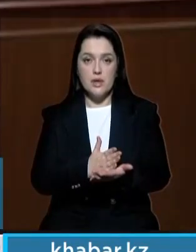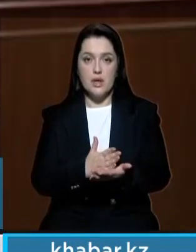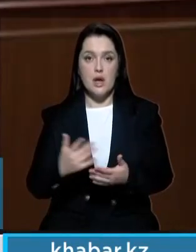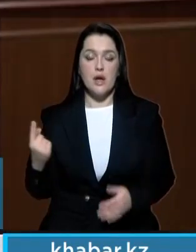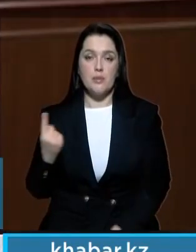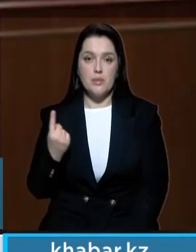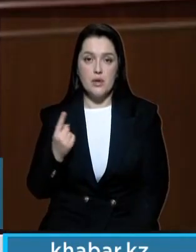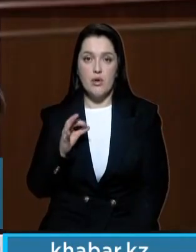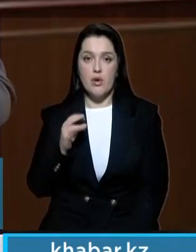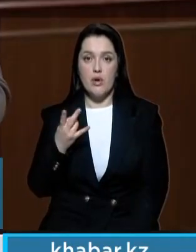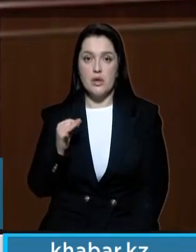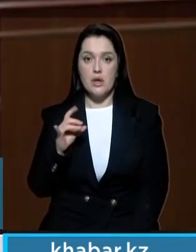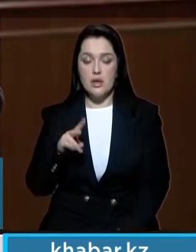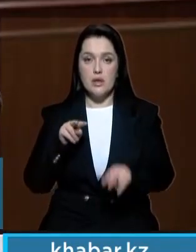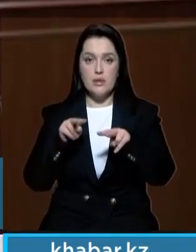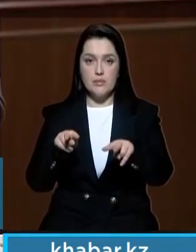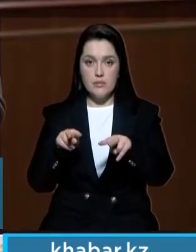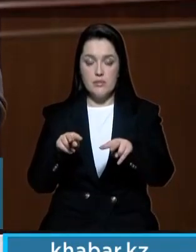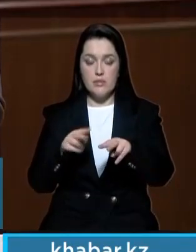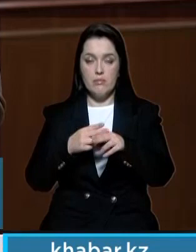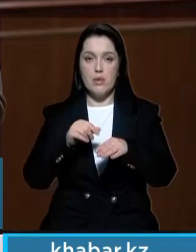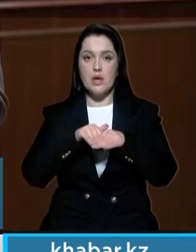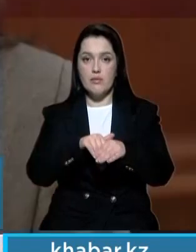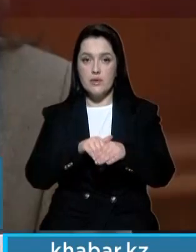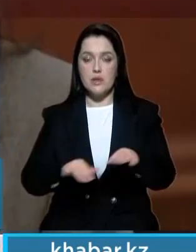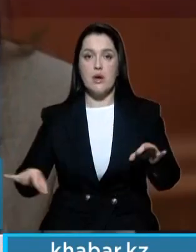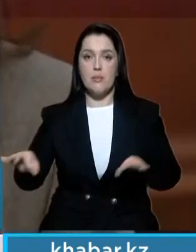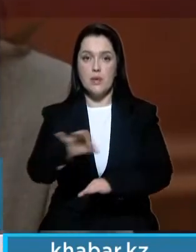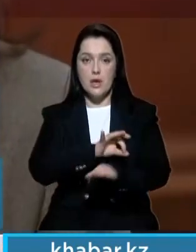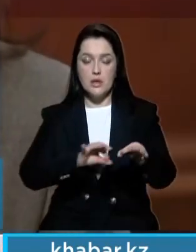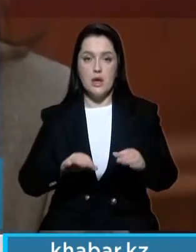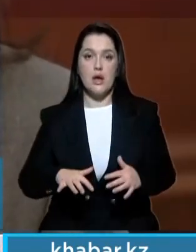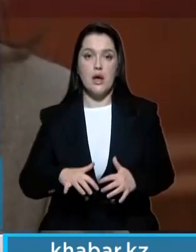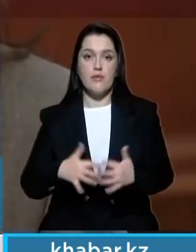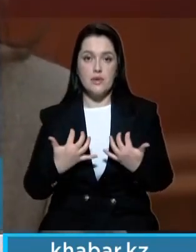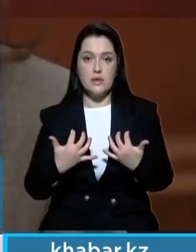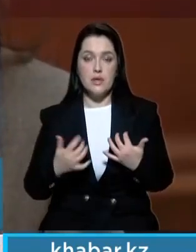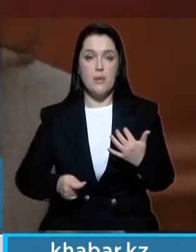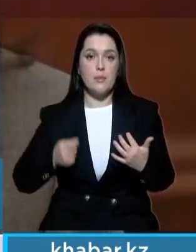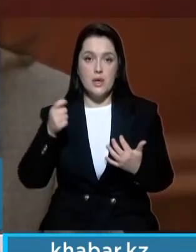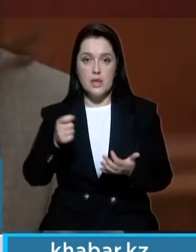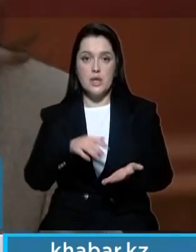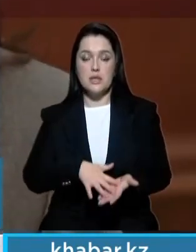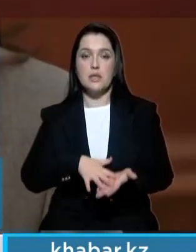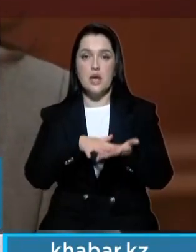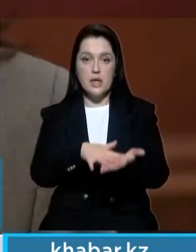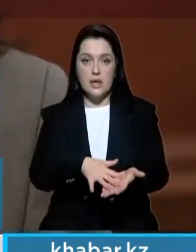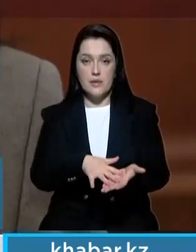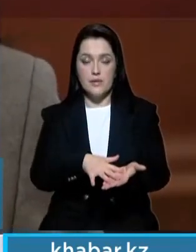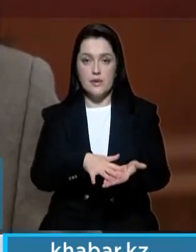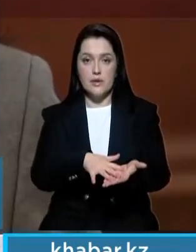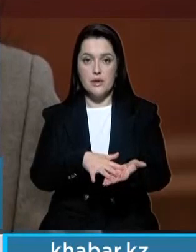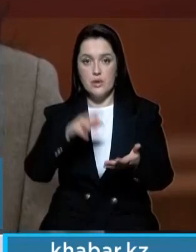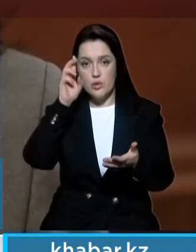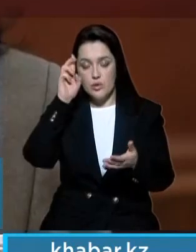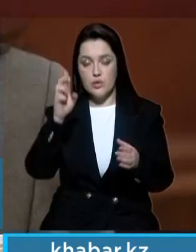– онлайн-мониторинг всех этапов реализации инвестиционных проектов, автоматизация подачи заявки на инвестиции отраслевыми